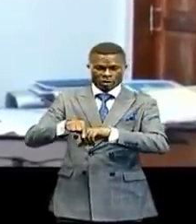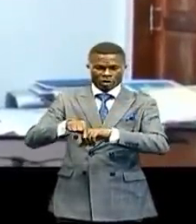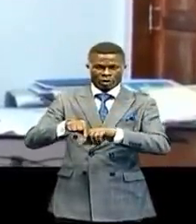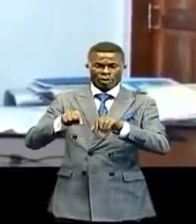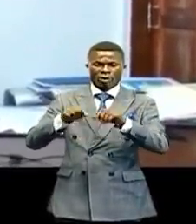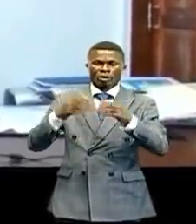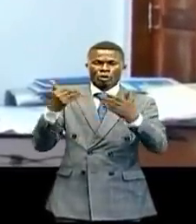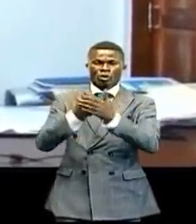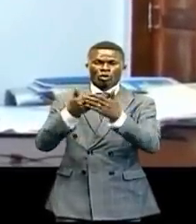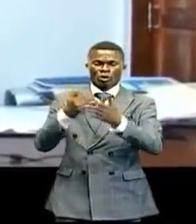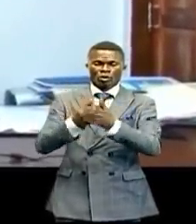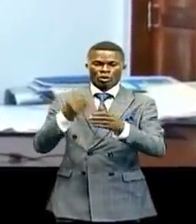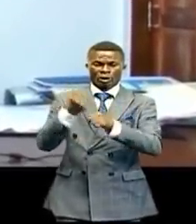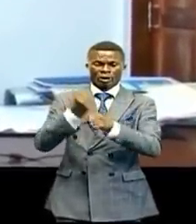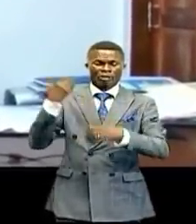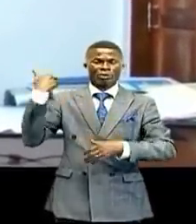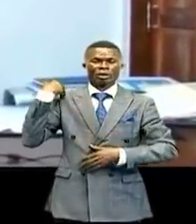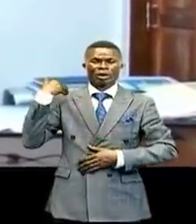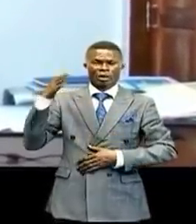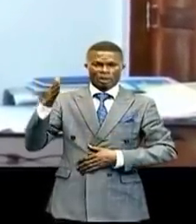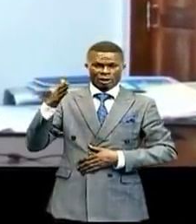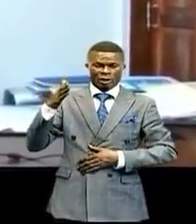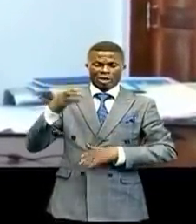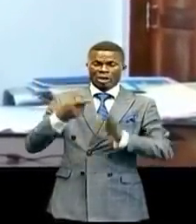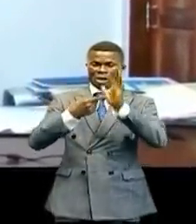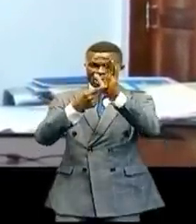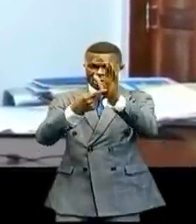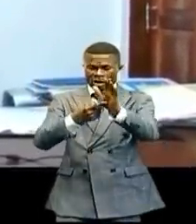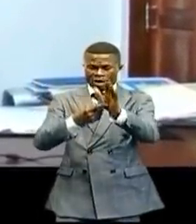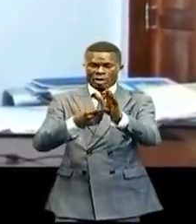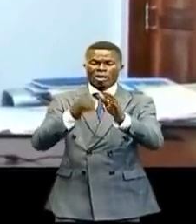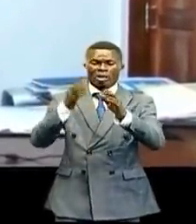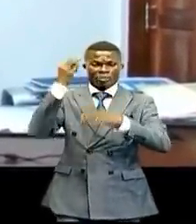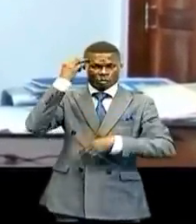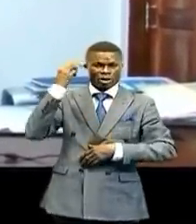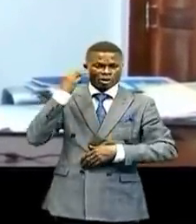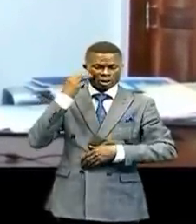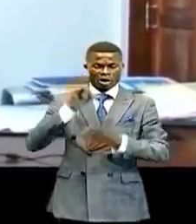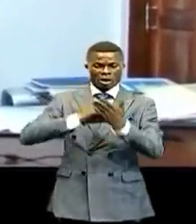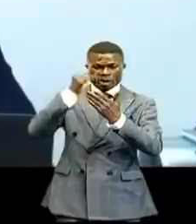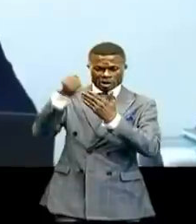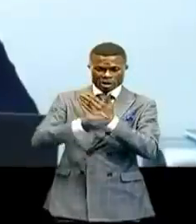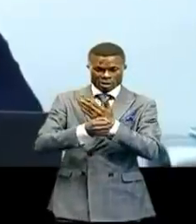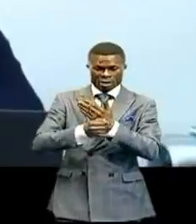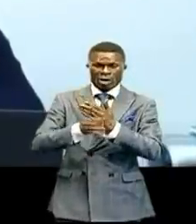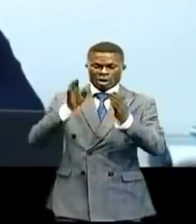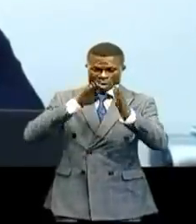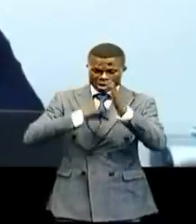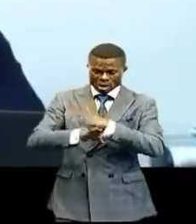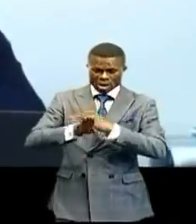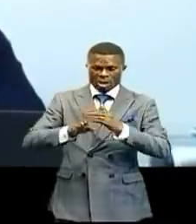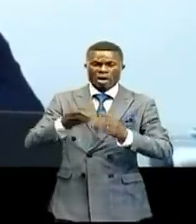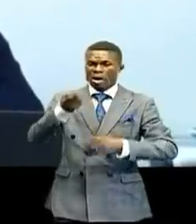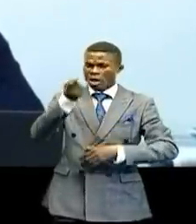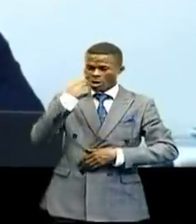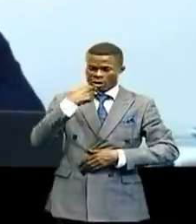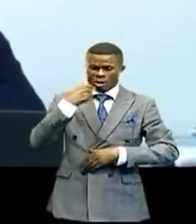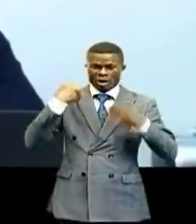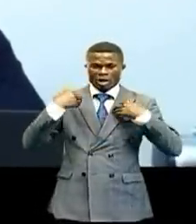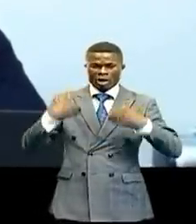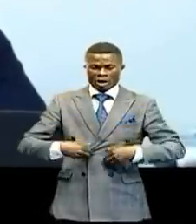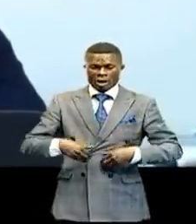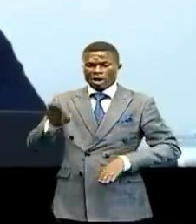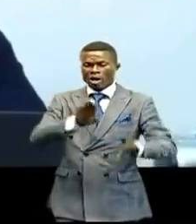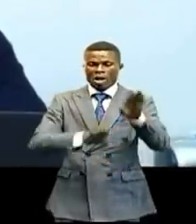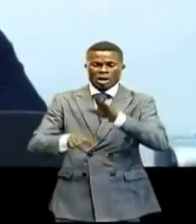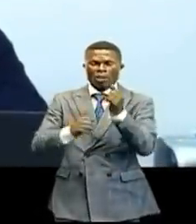et innovation du service public, a présenté au Conseil le projet d'accès aux soins de santé et frais